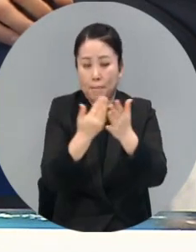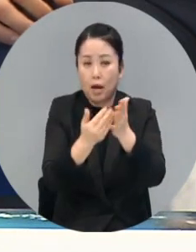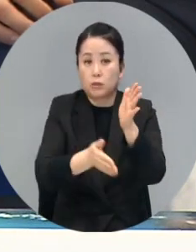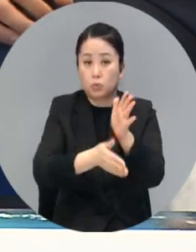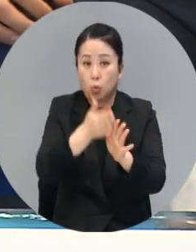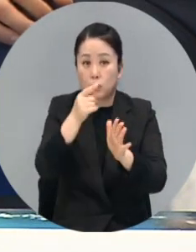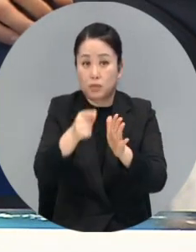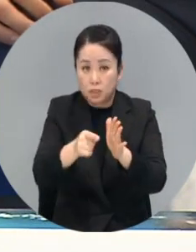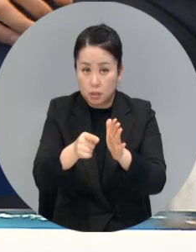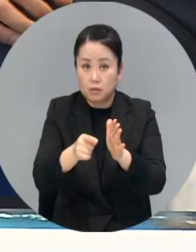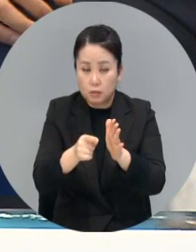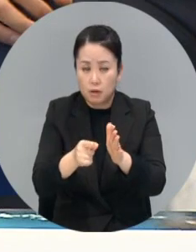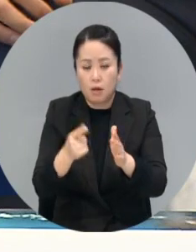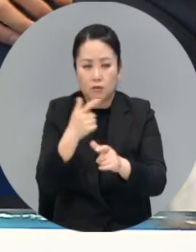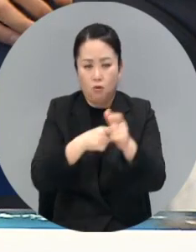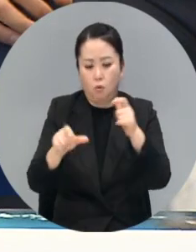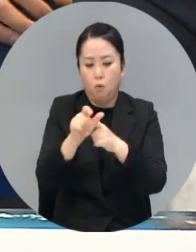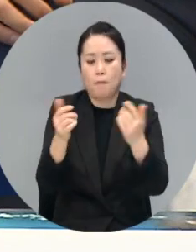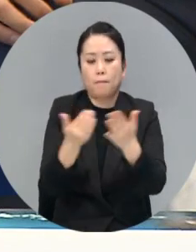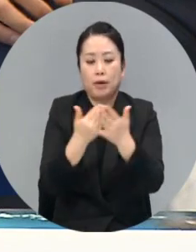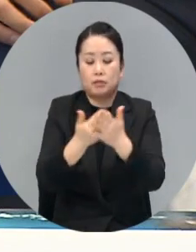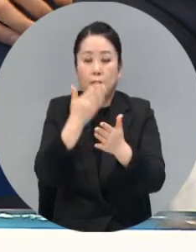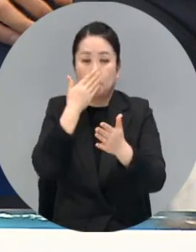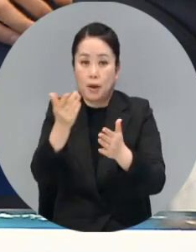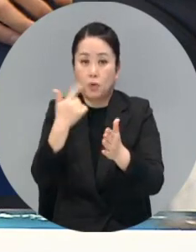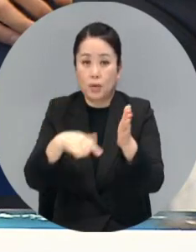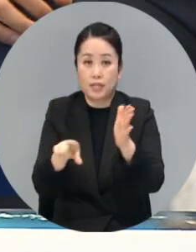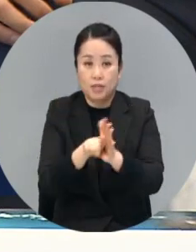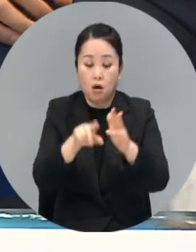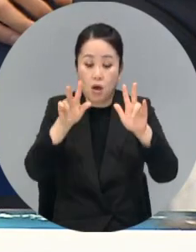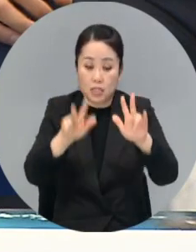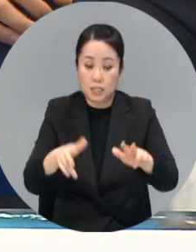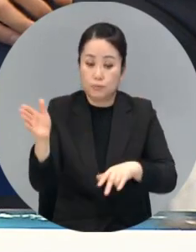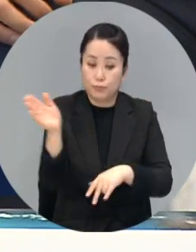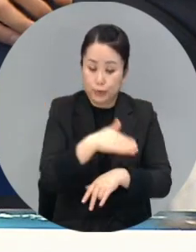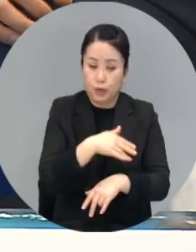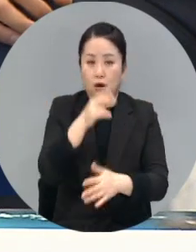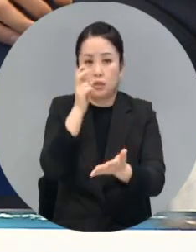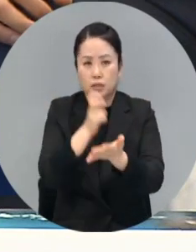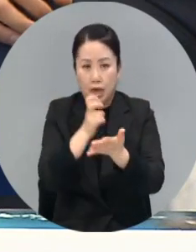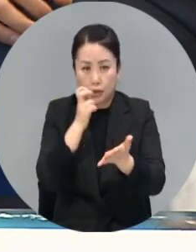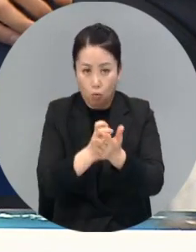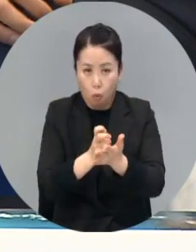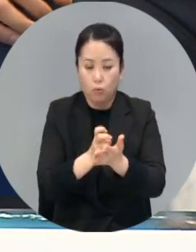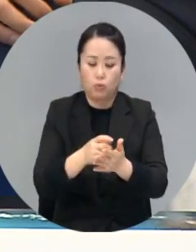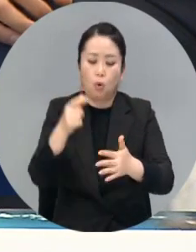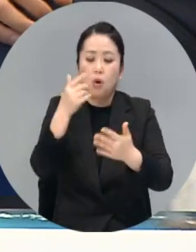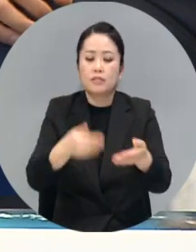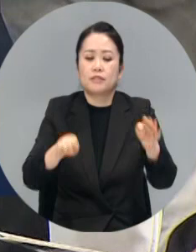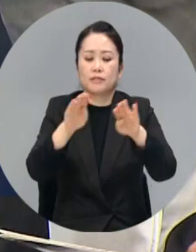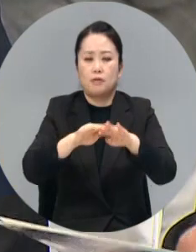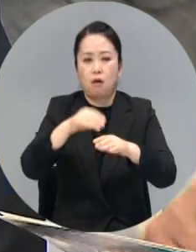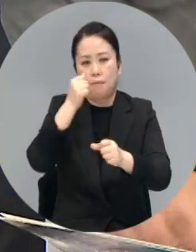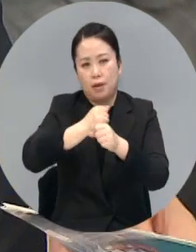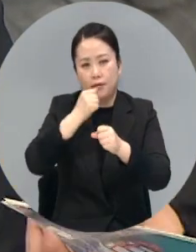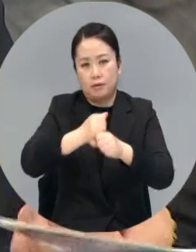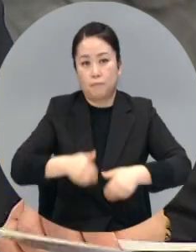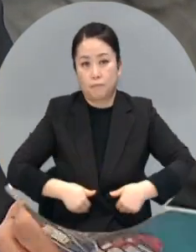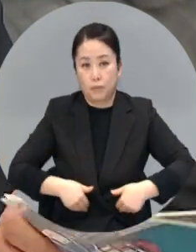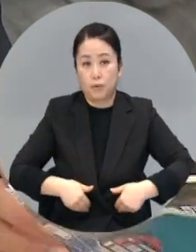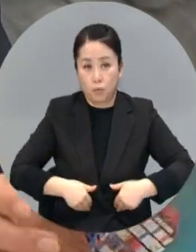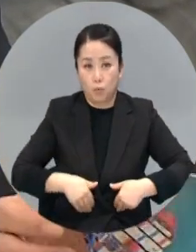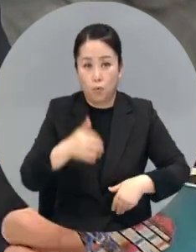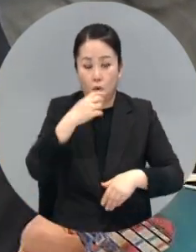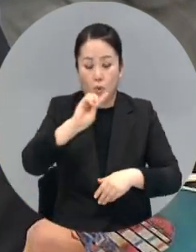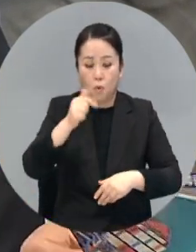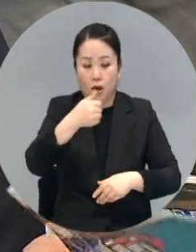있도록 지금부터 제도와 인프라를 구축해 나가야 합니다.